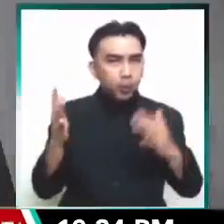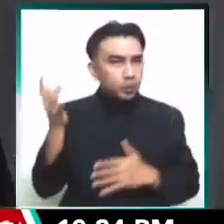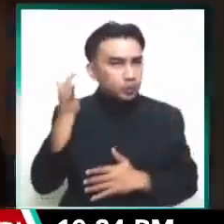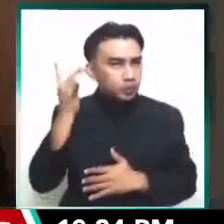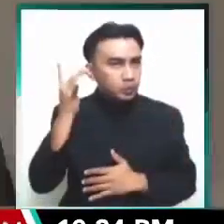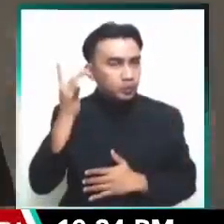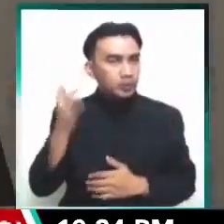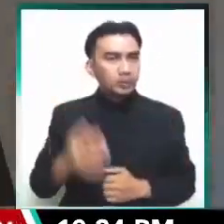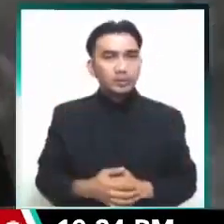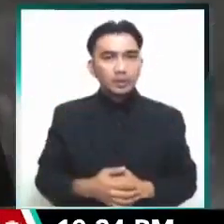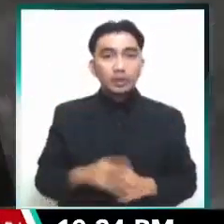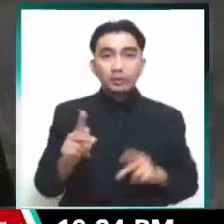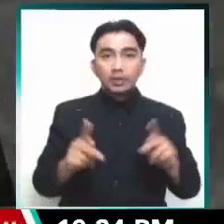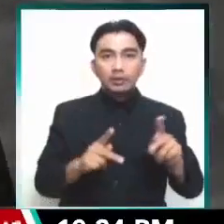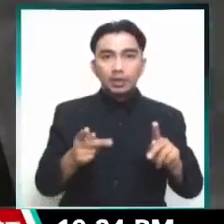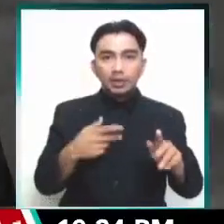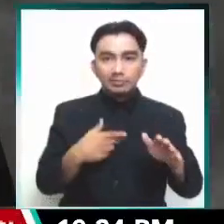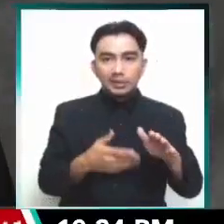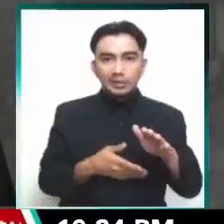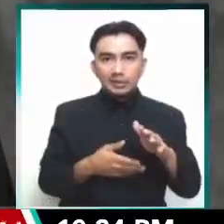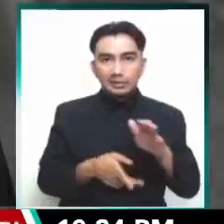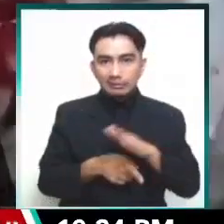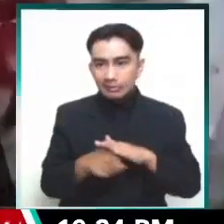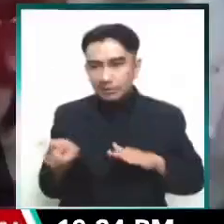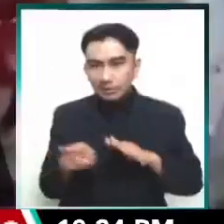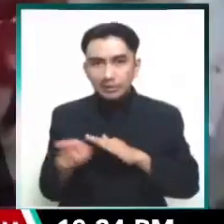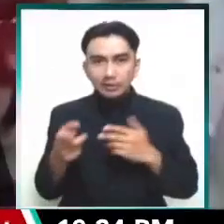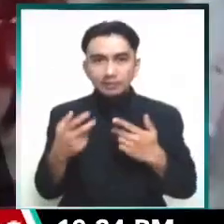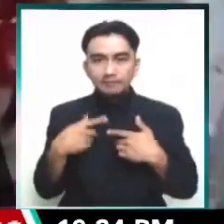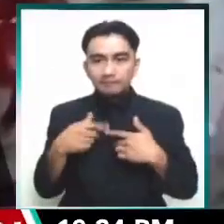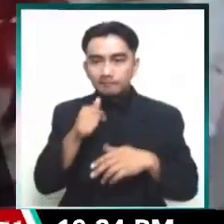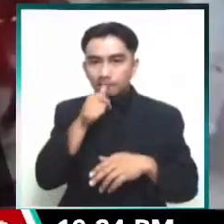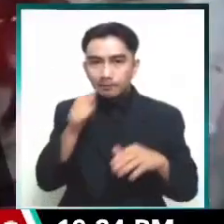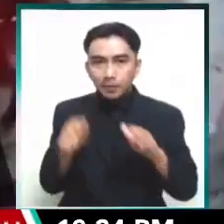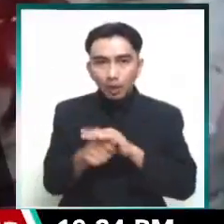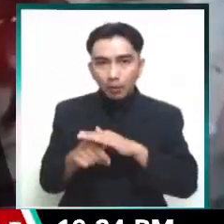Kanya-kanyang lipat ang mga rider ng kanilang motorsiklo.